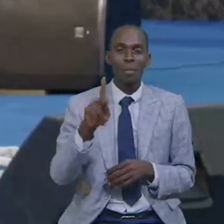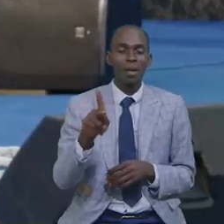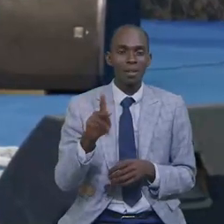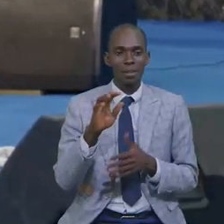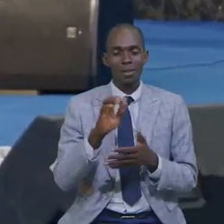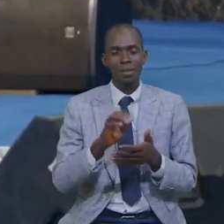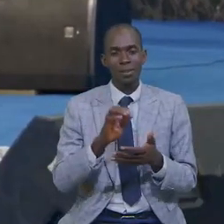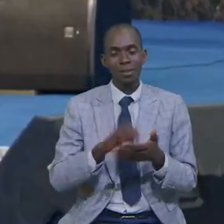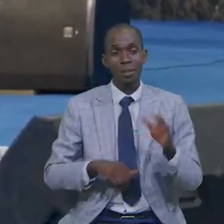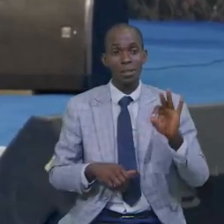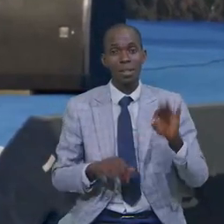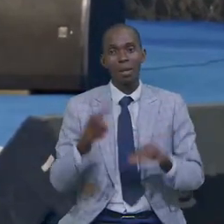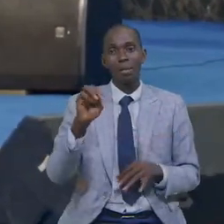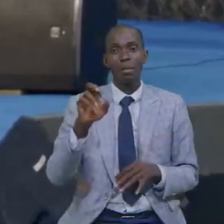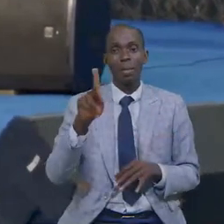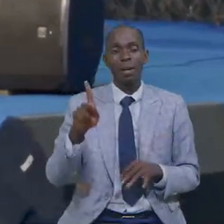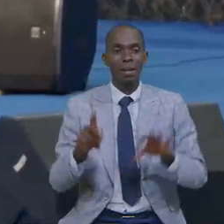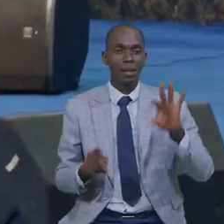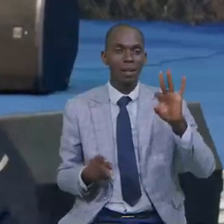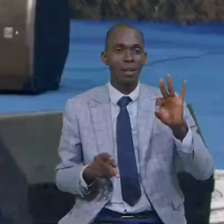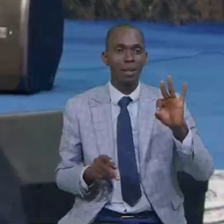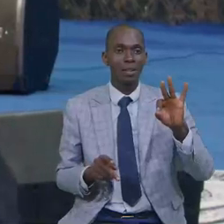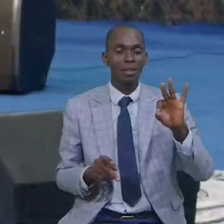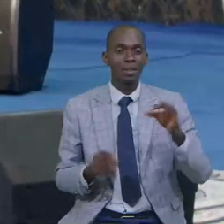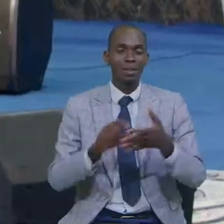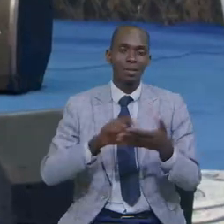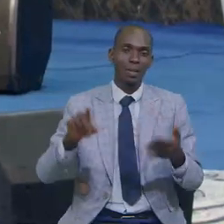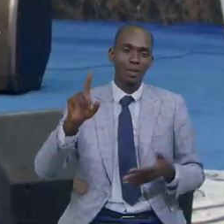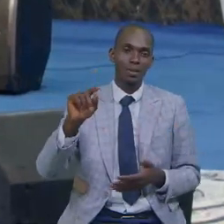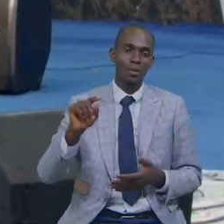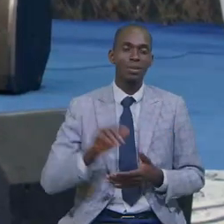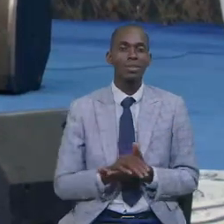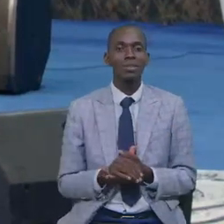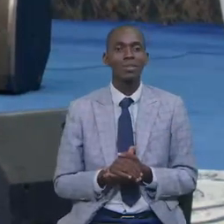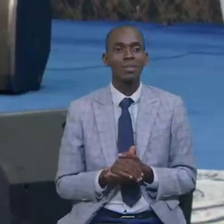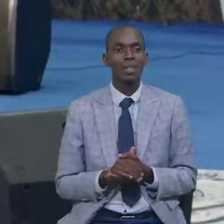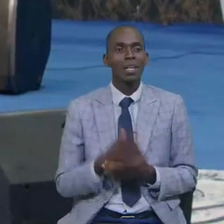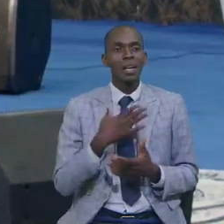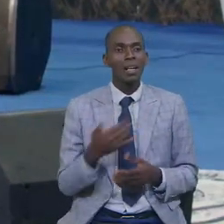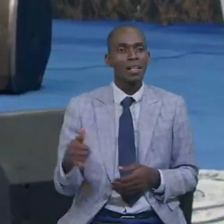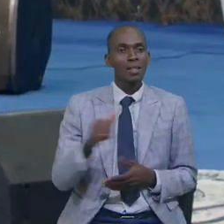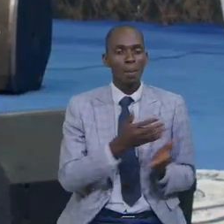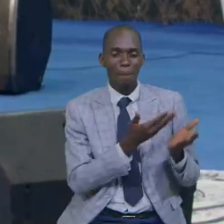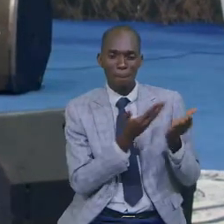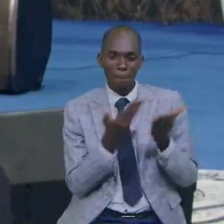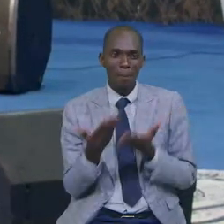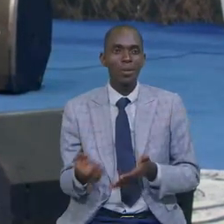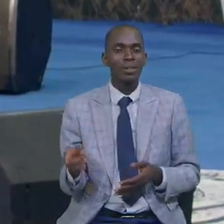9 verset 20 marques 9 verset 20